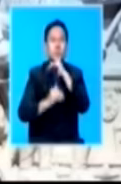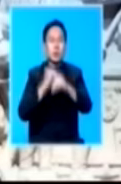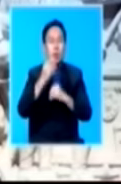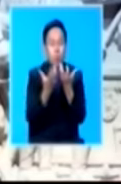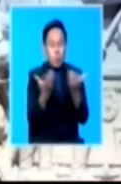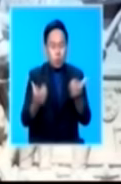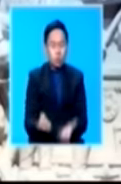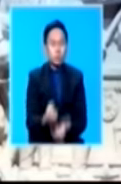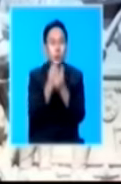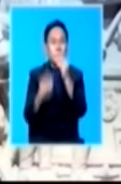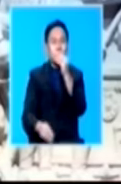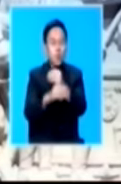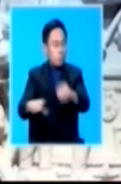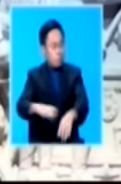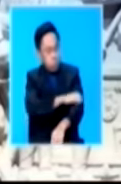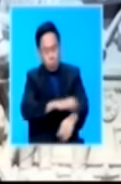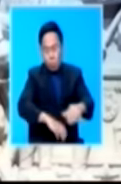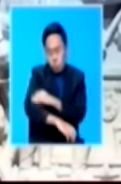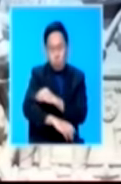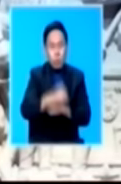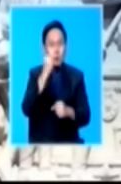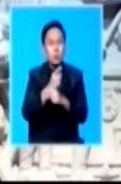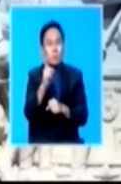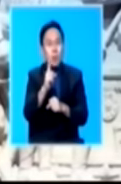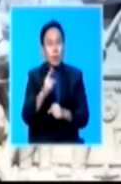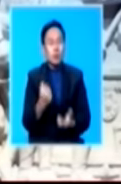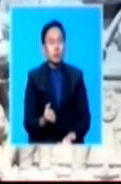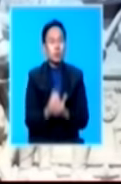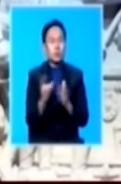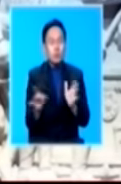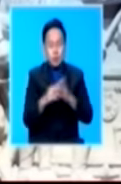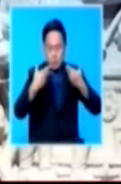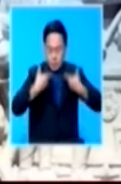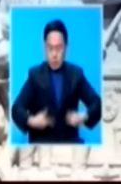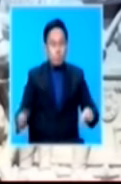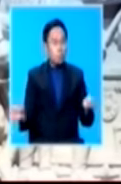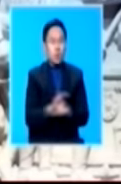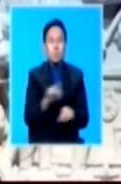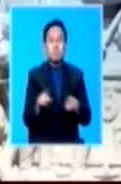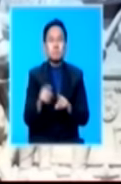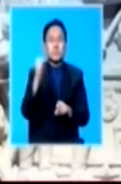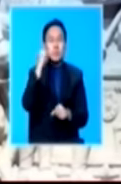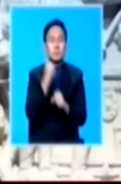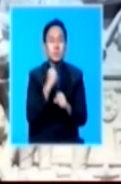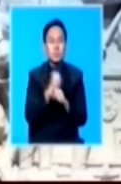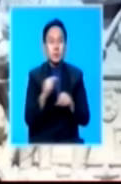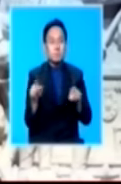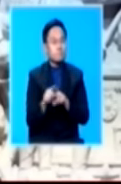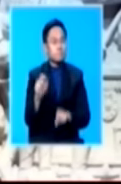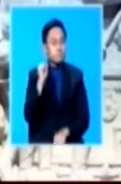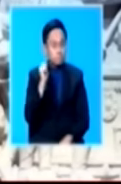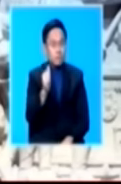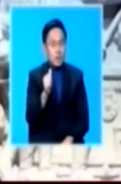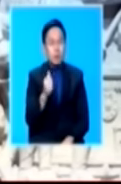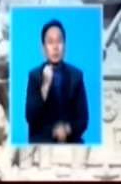วันหน้าจะทำยังไงให้เนี่ยแบบเนี้ยไปให้เขามีความสมบูรณ์แข็งแรงเหมือนเดิมได้จะได้ไปทำงานได้เหมือนเดิมนะครับแต่ปั